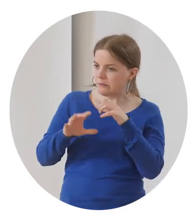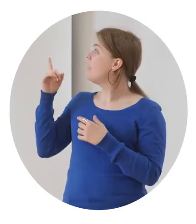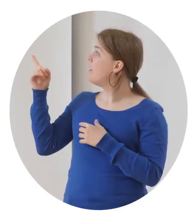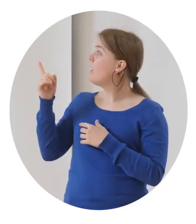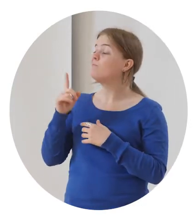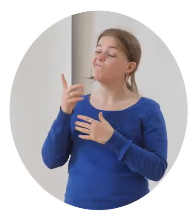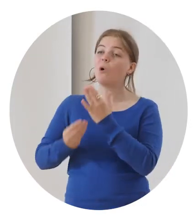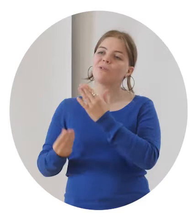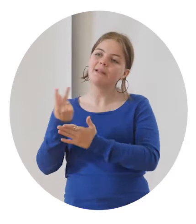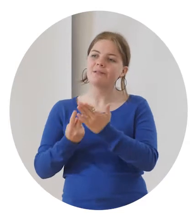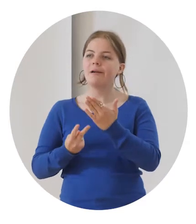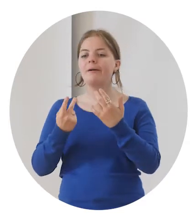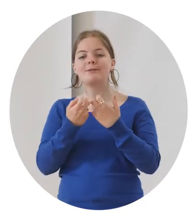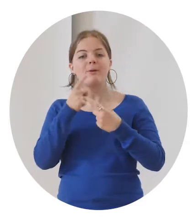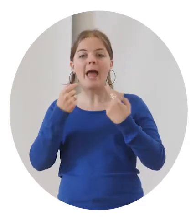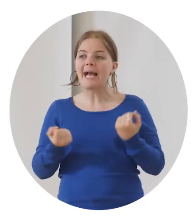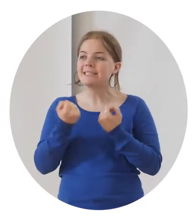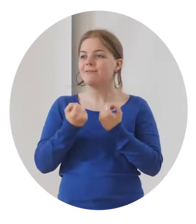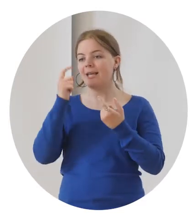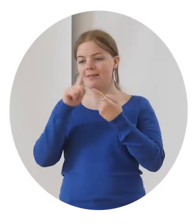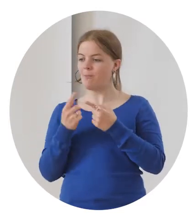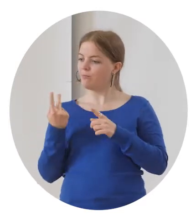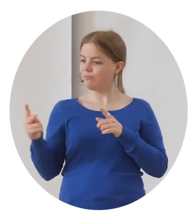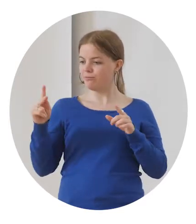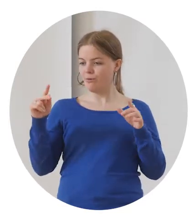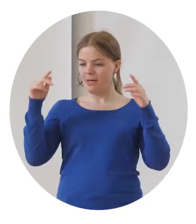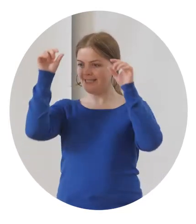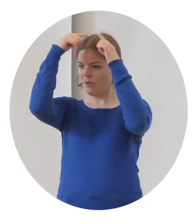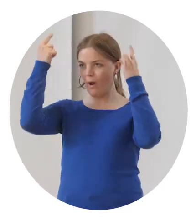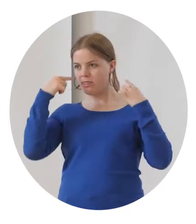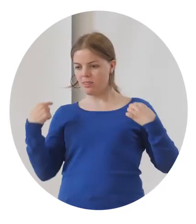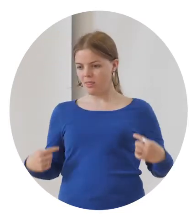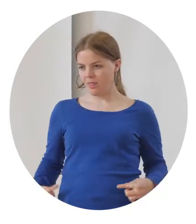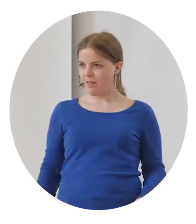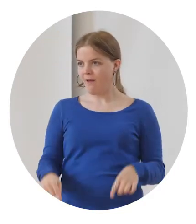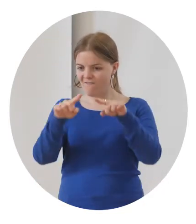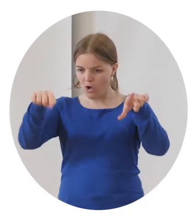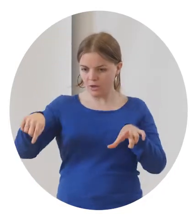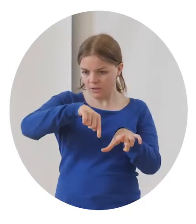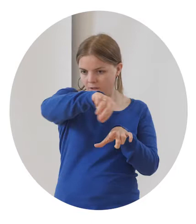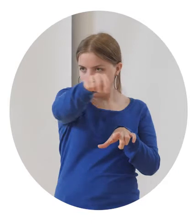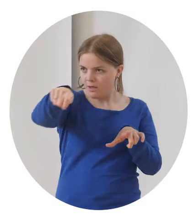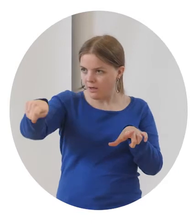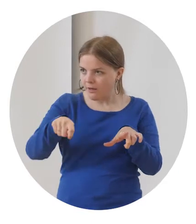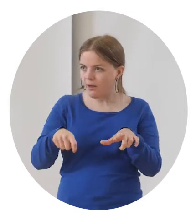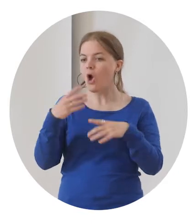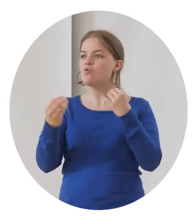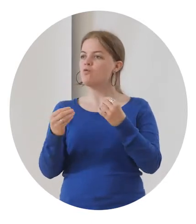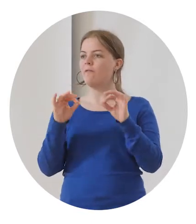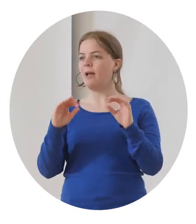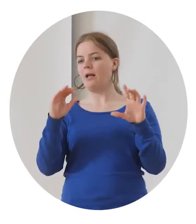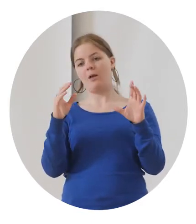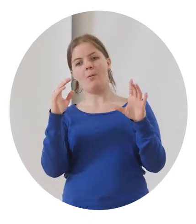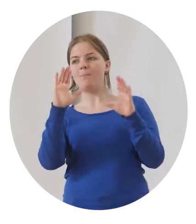corps. Bon, là, ne sont pas dessinées, par exemple, des activités où on fait leur silhouette sur une feuille, où on fait leur silhouette sur